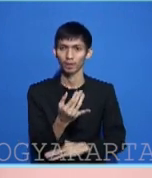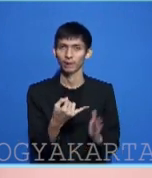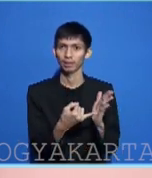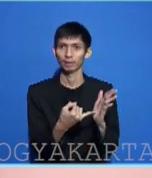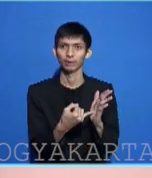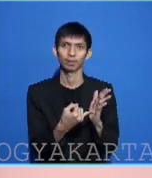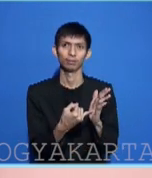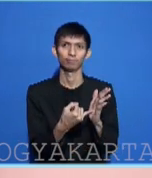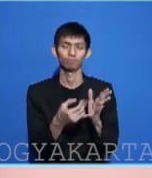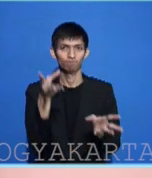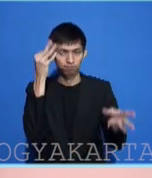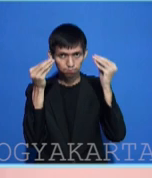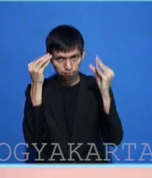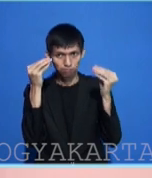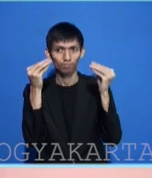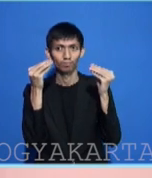pembelajaran, salah satunya